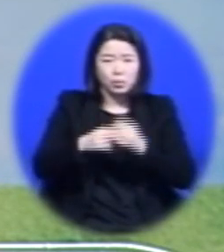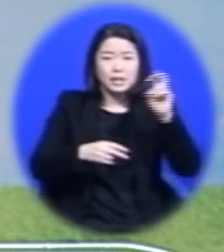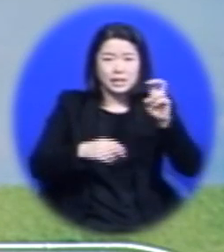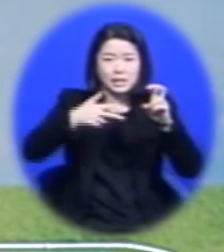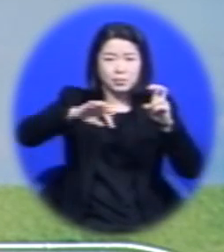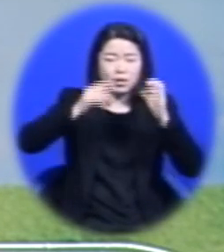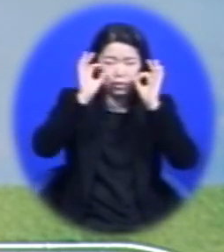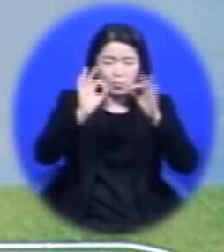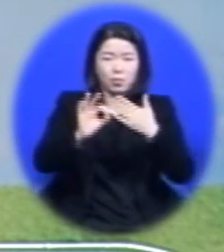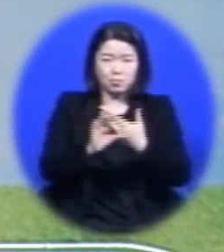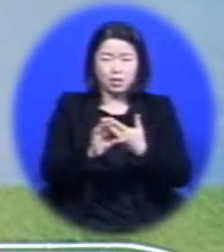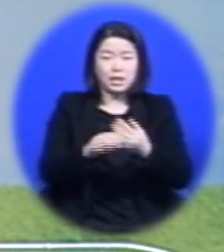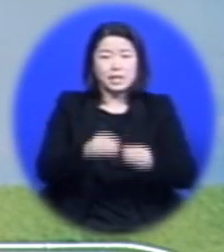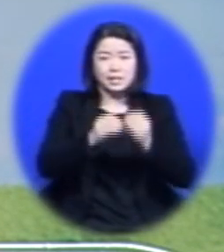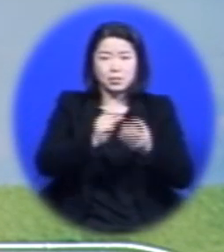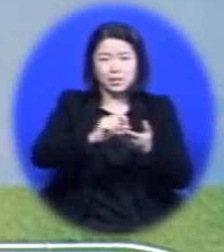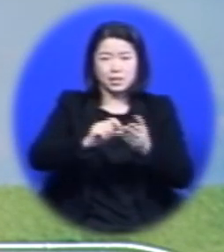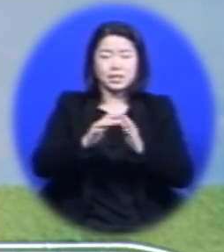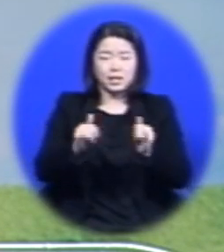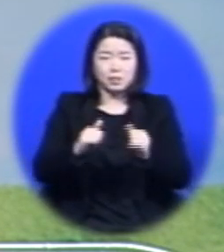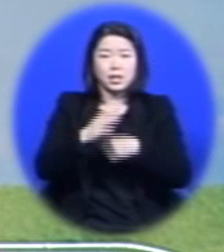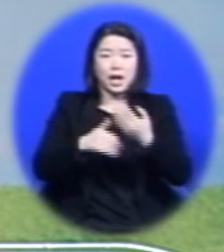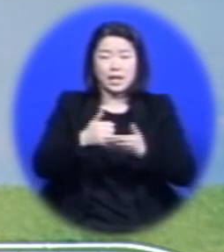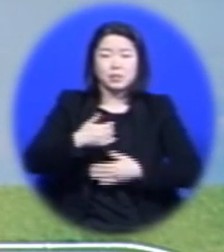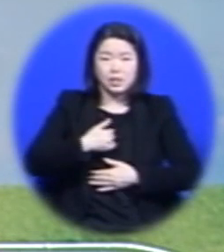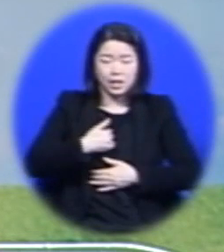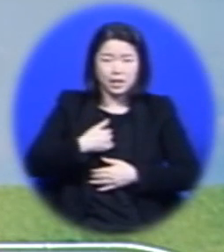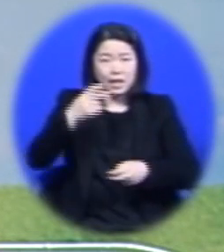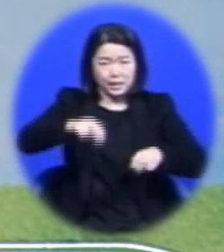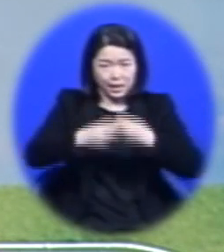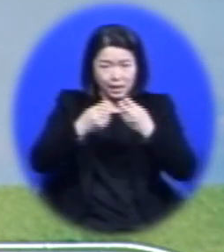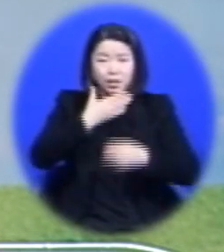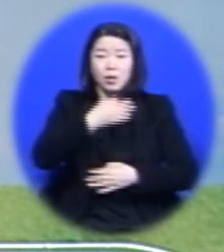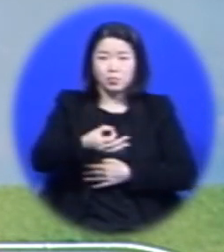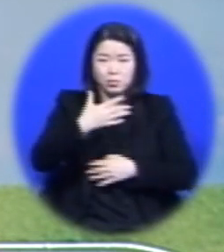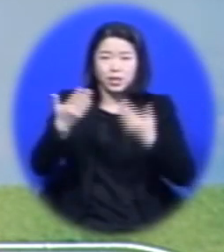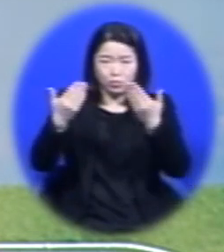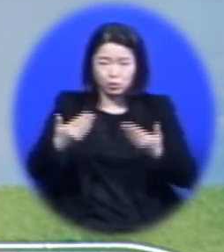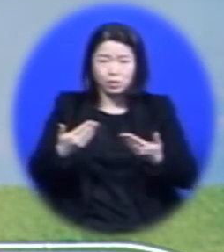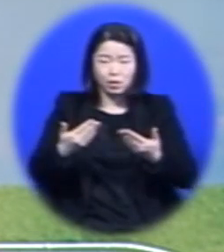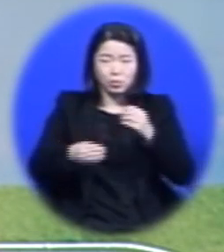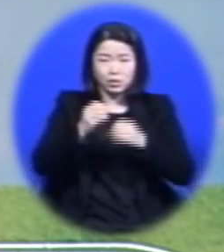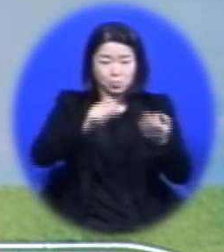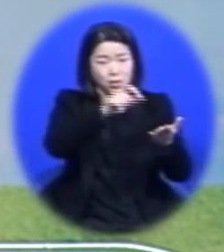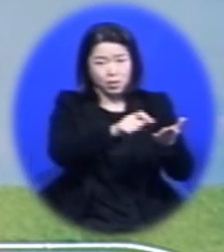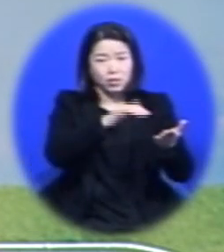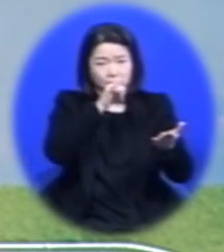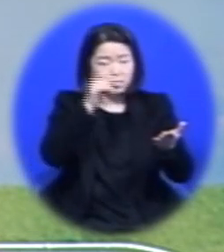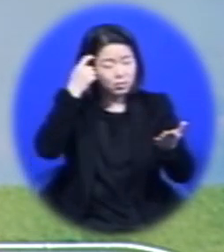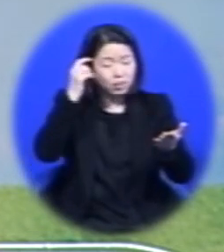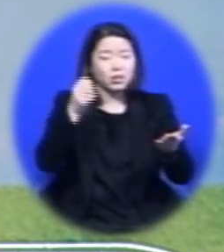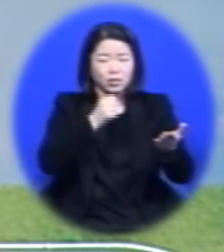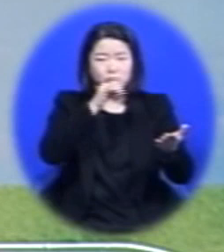시편 기자가 하나님이 나에게 재난 불행을 주셨다고 집행 기자가 그렇게 생각하는